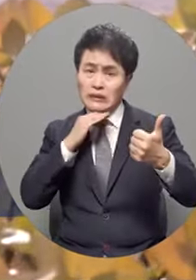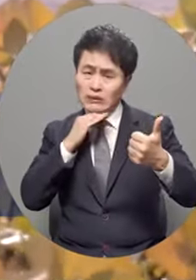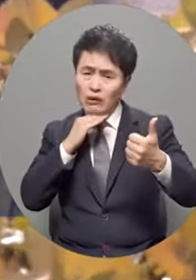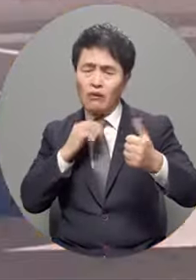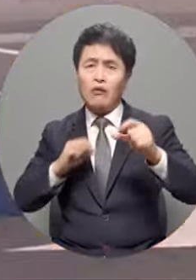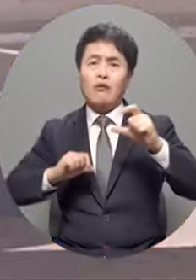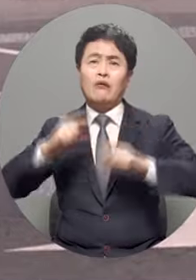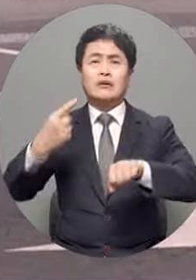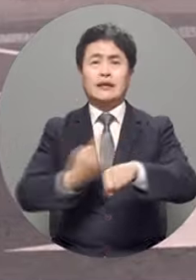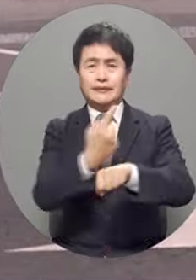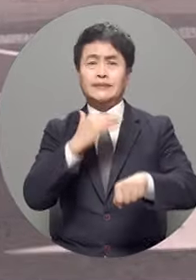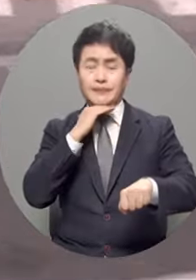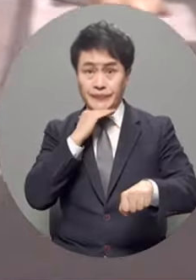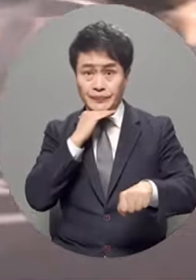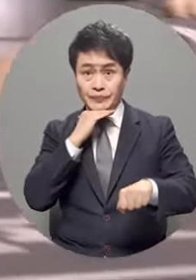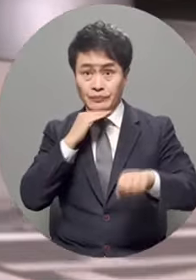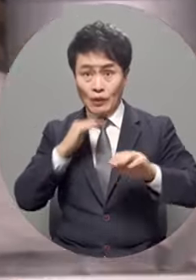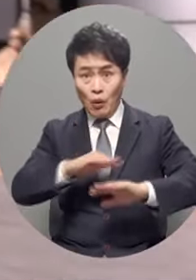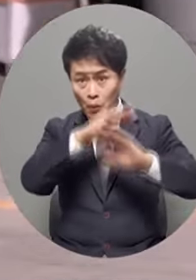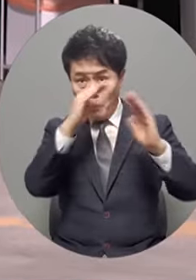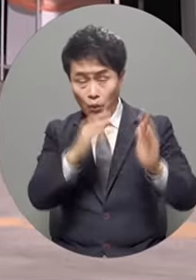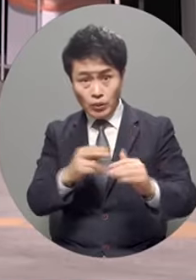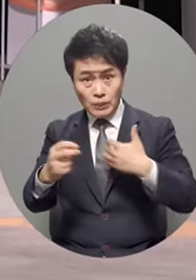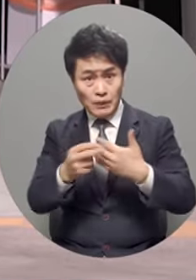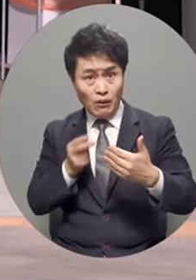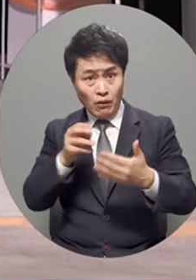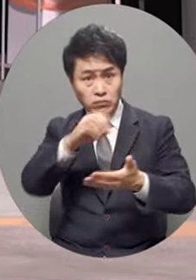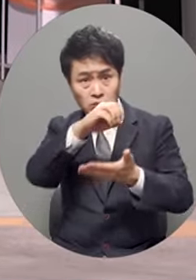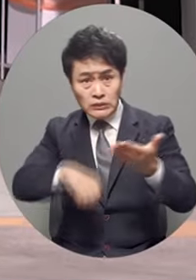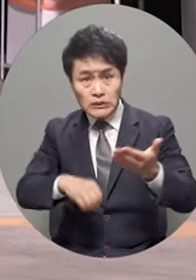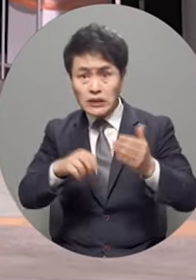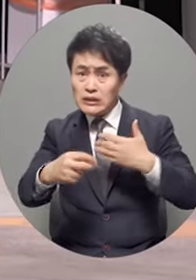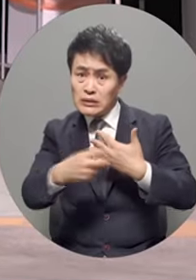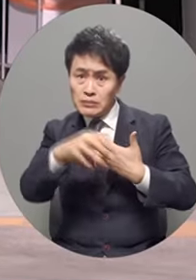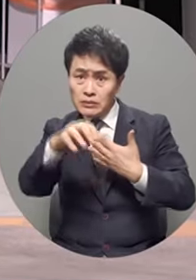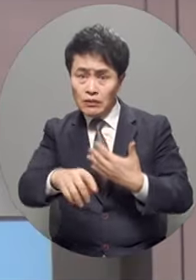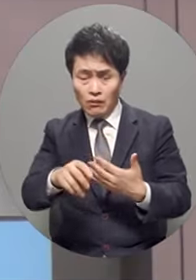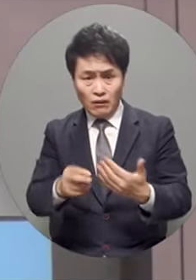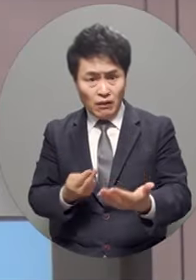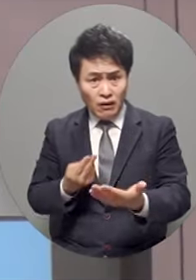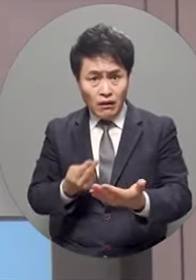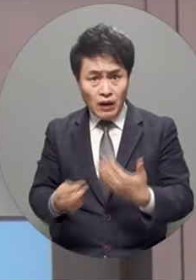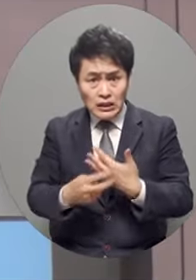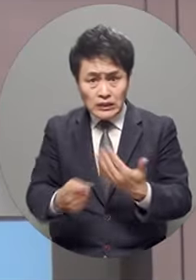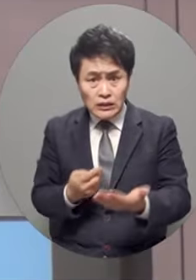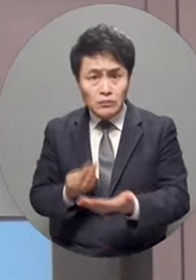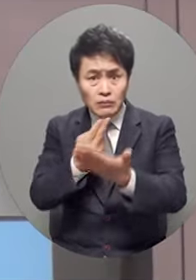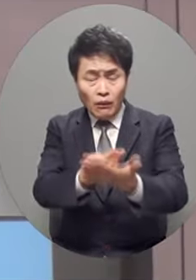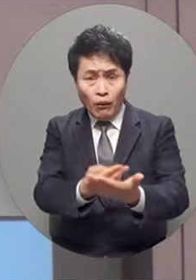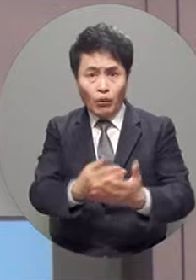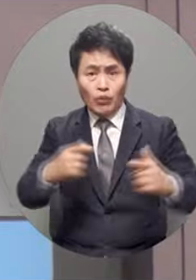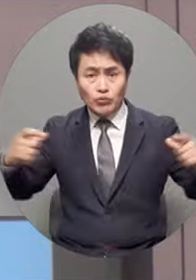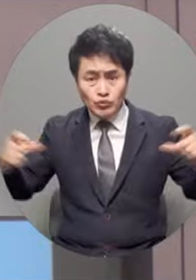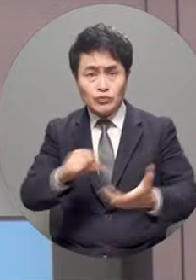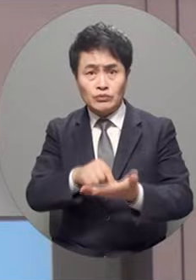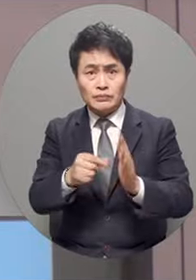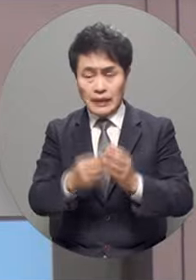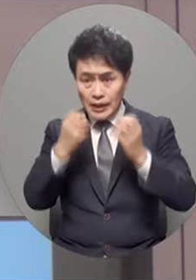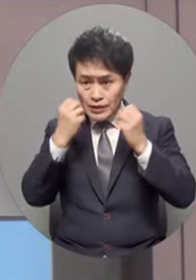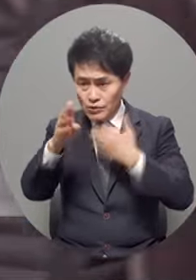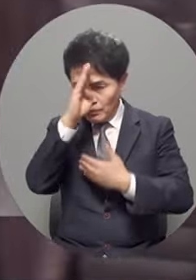걸렸어요. 거의 모든 전공의들이 떠나면서 이 병원은 응급실 운영을 축소했습니다. 신규 환자를 모두 받을